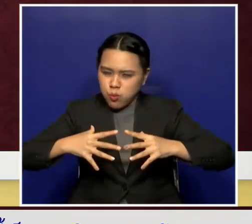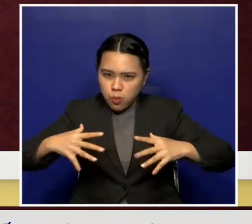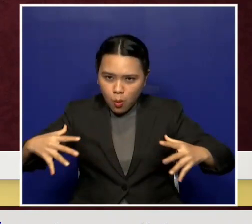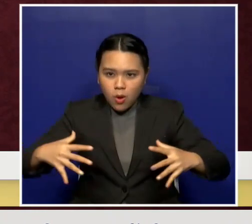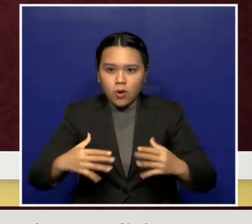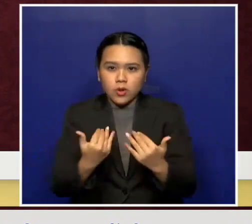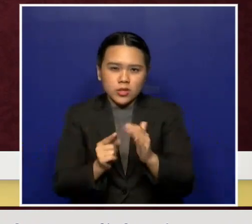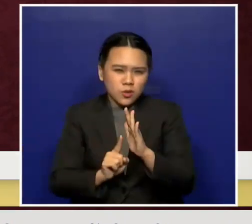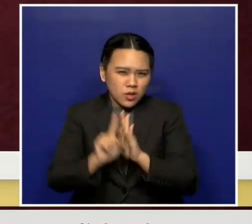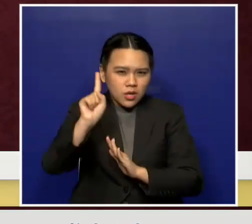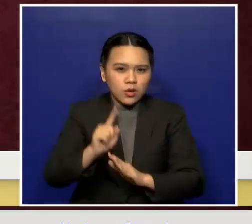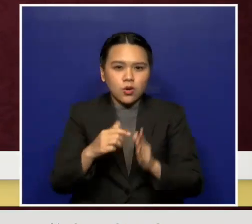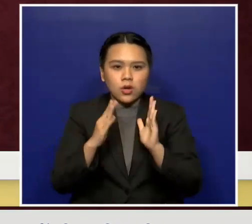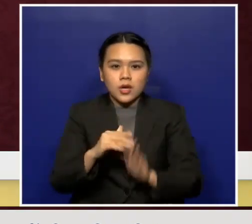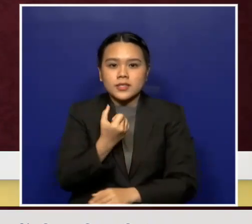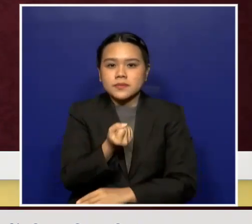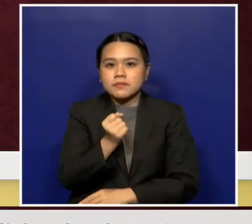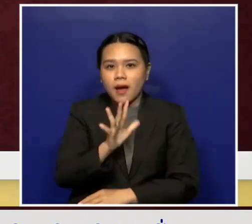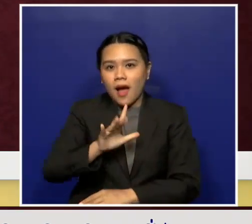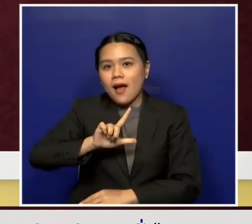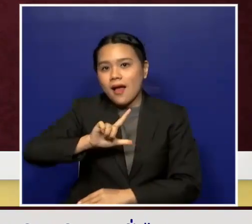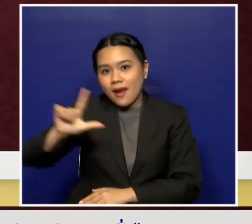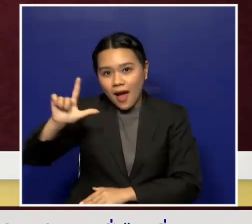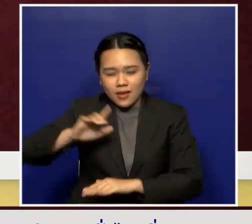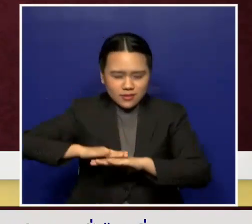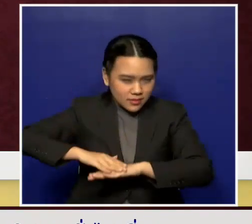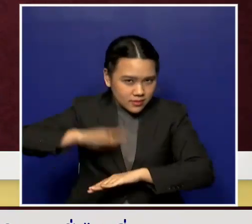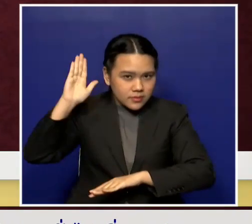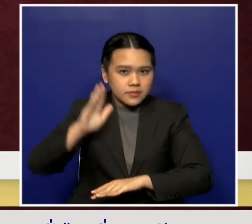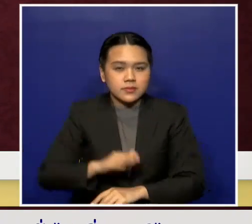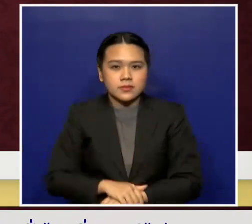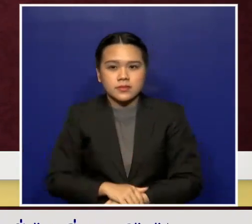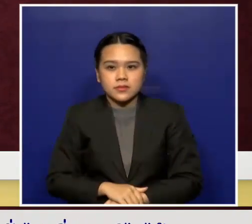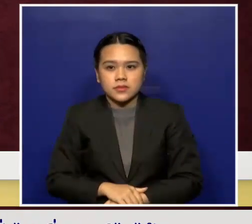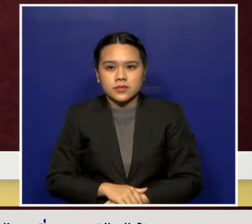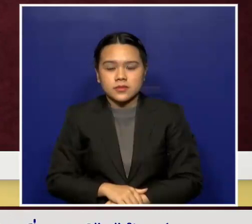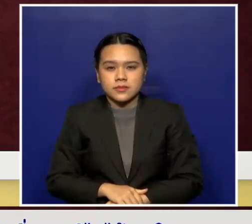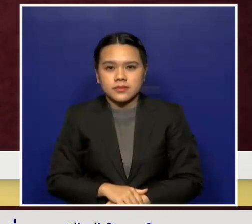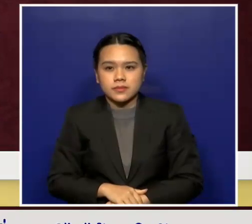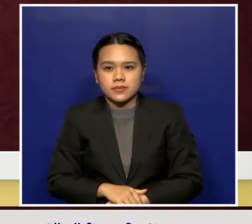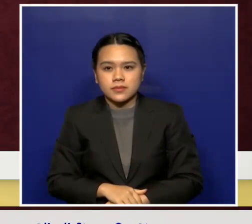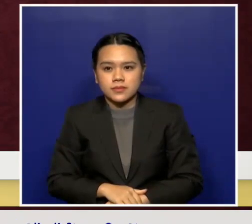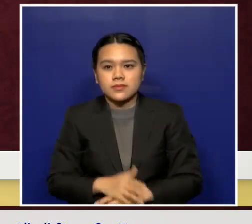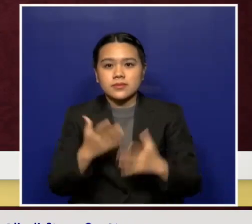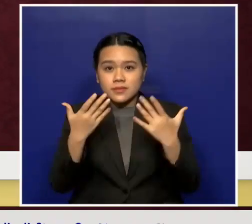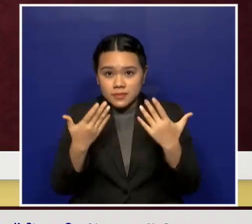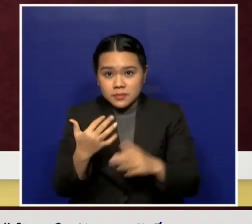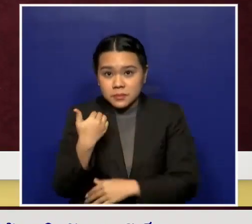ลุเลย15ล้านไปแล้วเลย15ล้านคนไปนานแล้วยิ่งกว่านั้นนะครับ